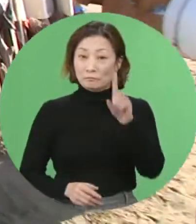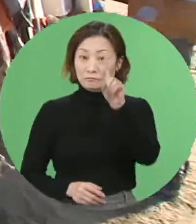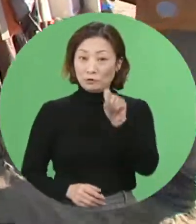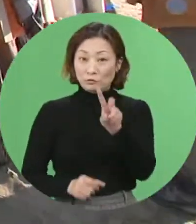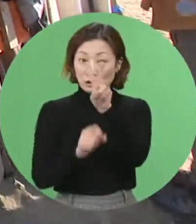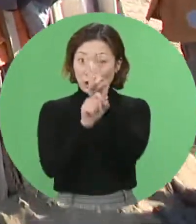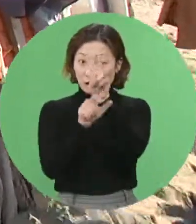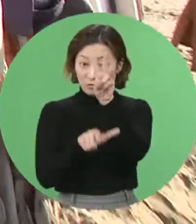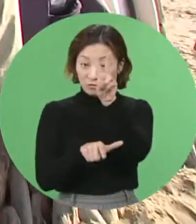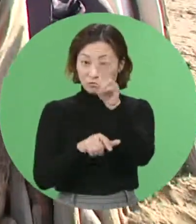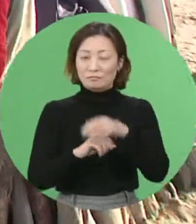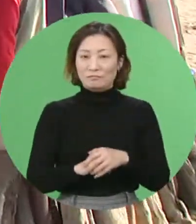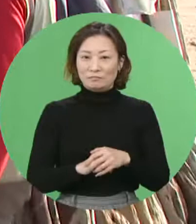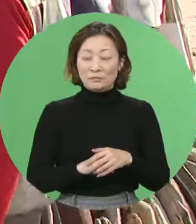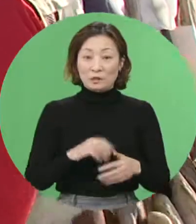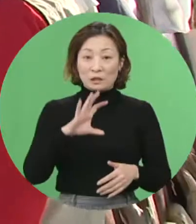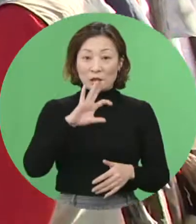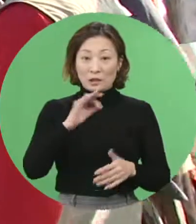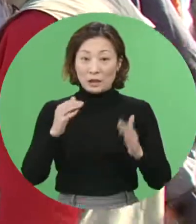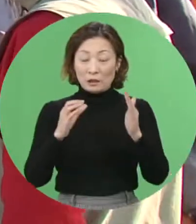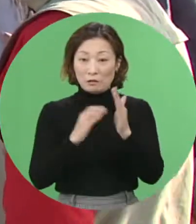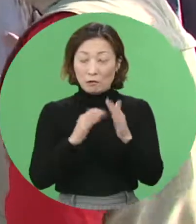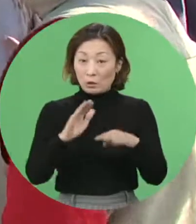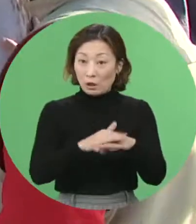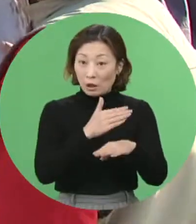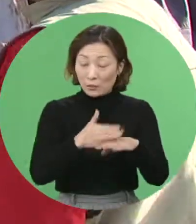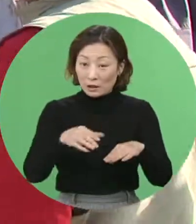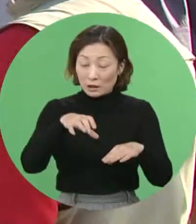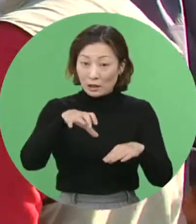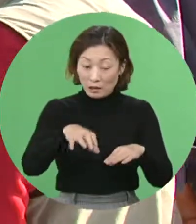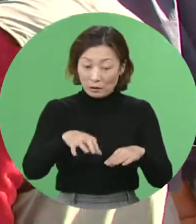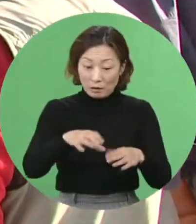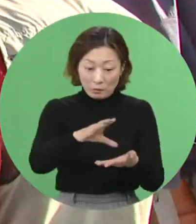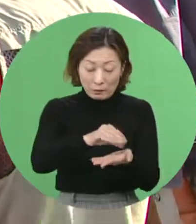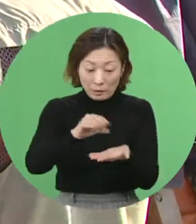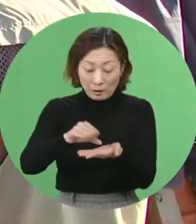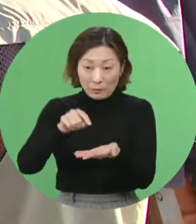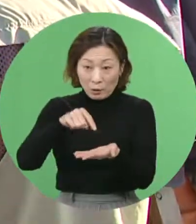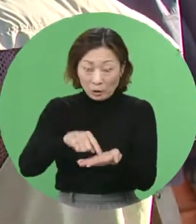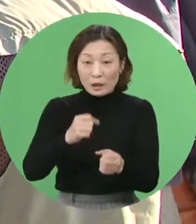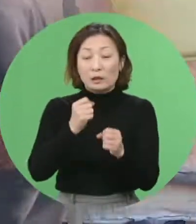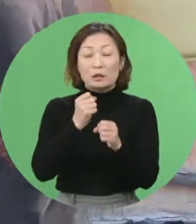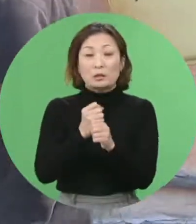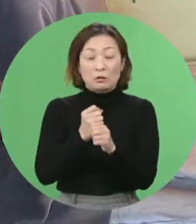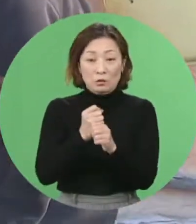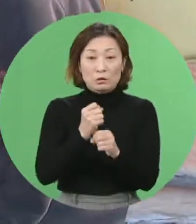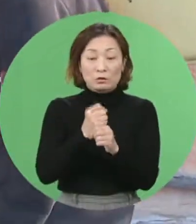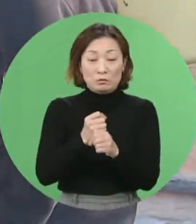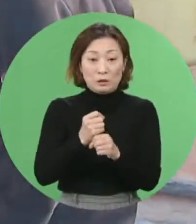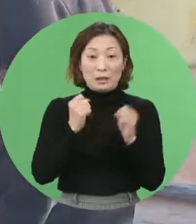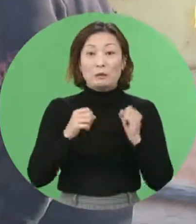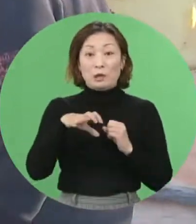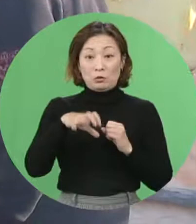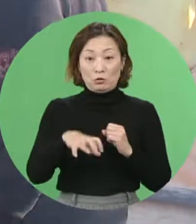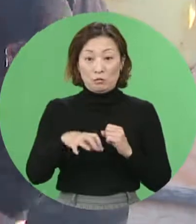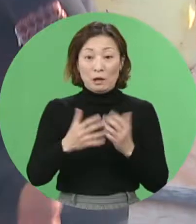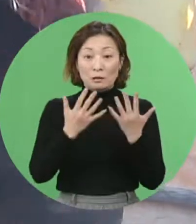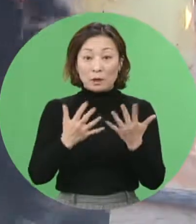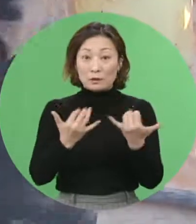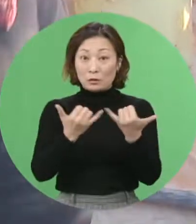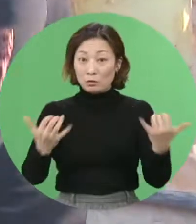12月、金岩海岸にある漂流物で作った居場所には多くの人が集まっていました。